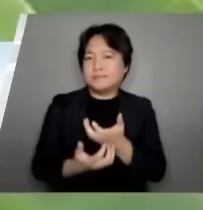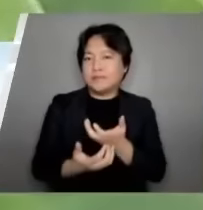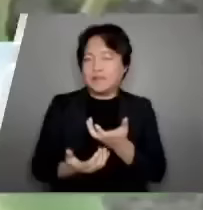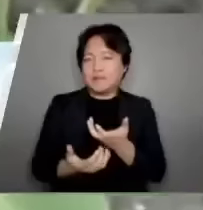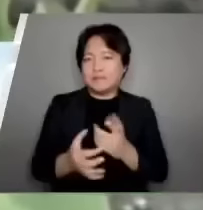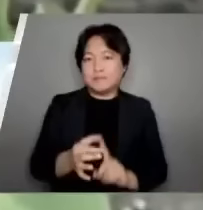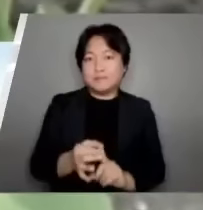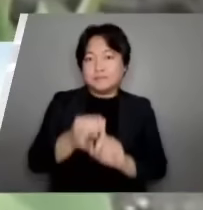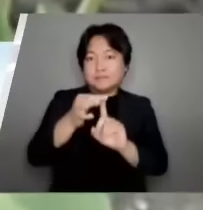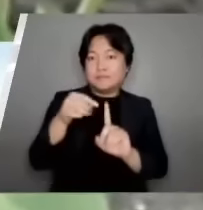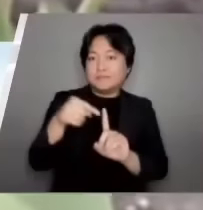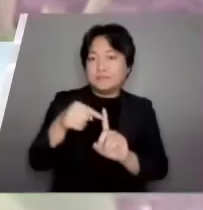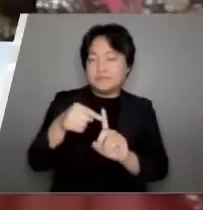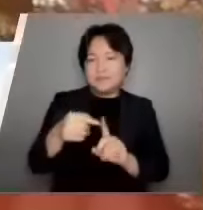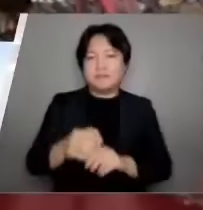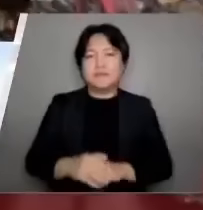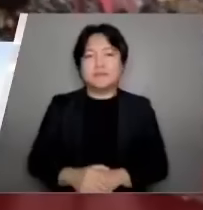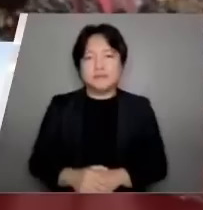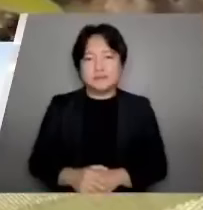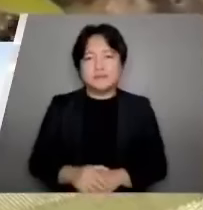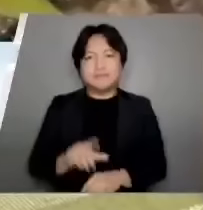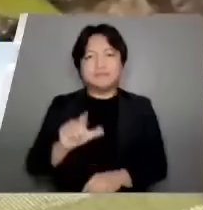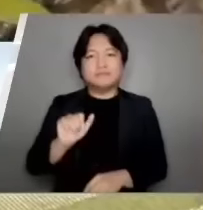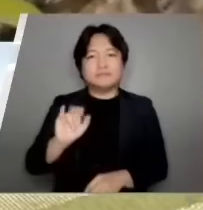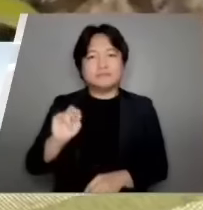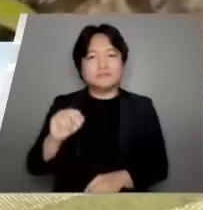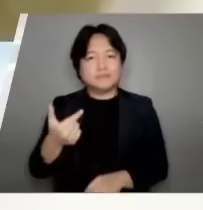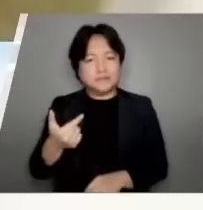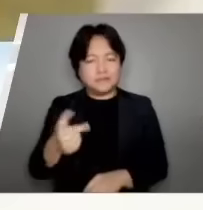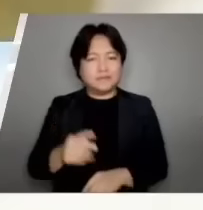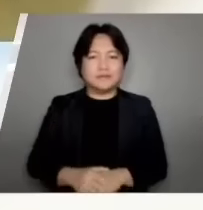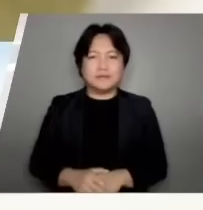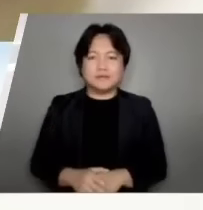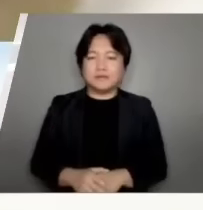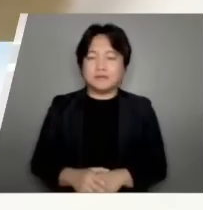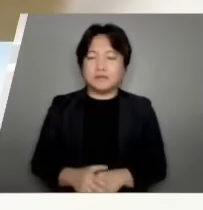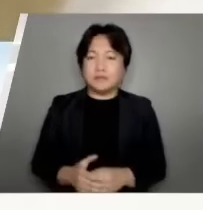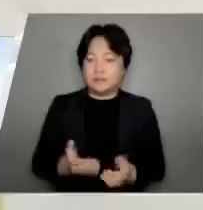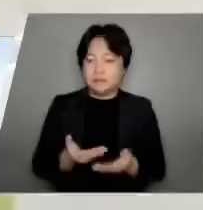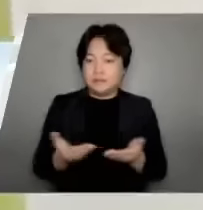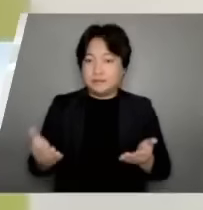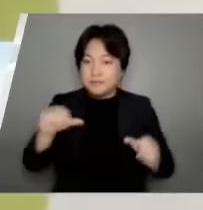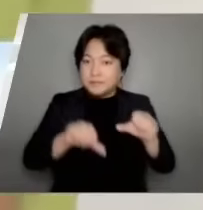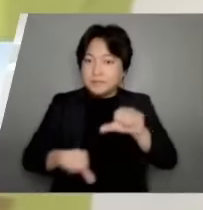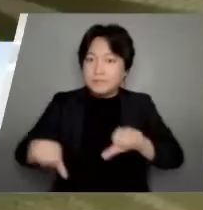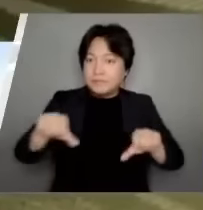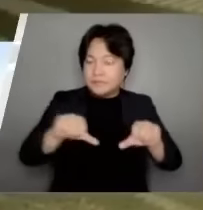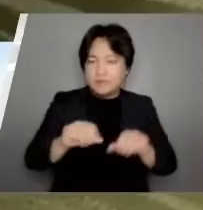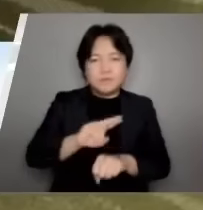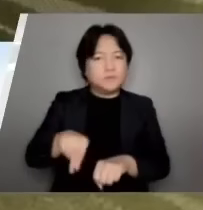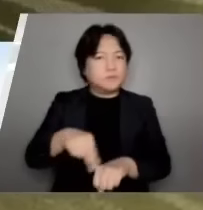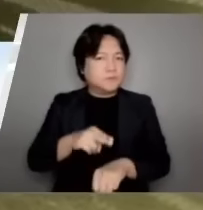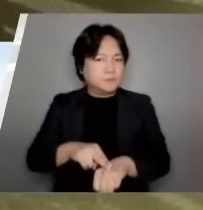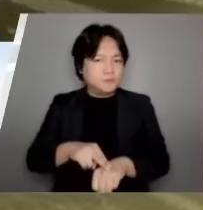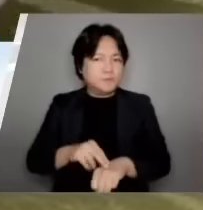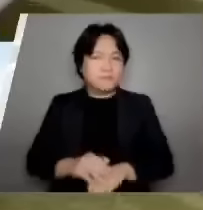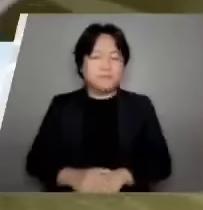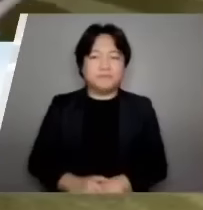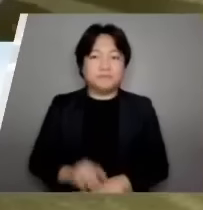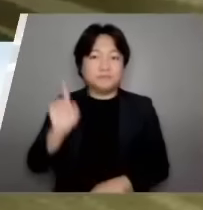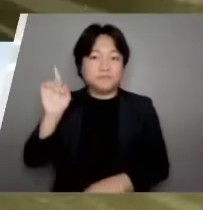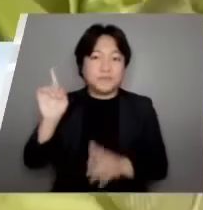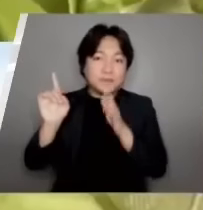syempre, ang katnga. All natural ingredients lang ang maaaring ilahok. Si Nanay Herma, gumamit